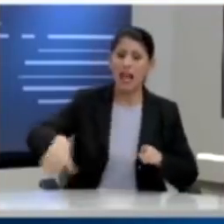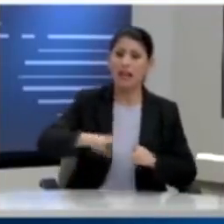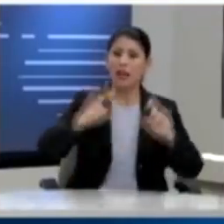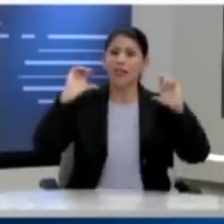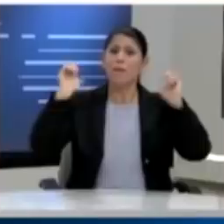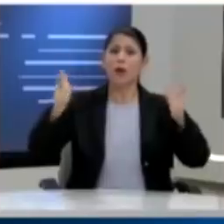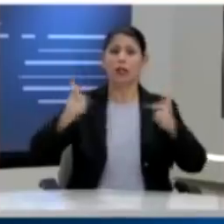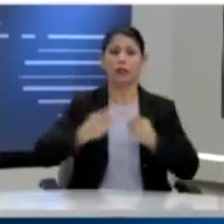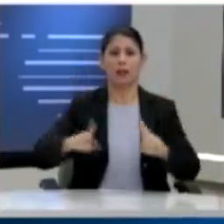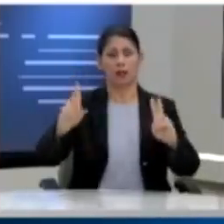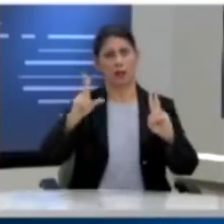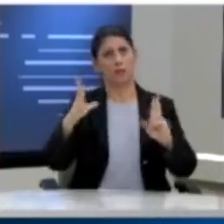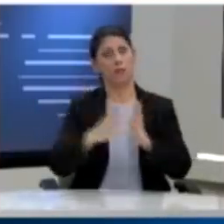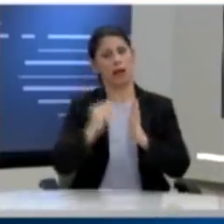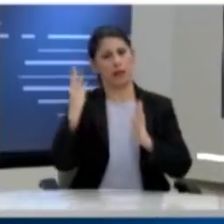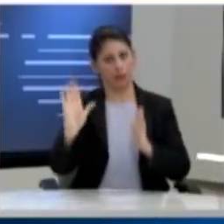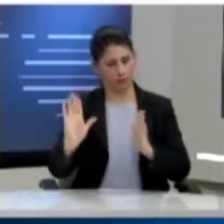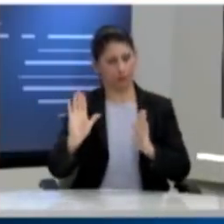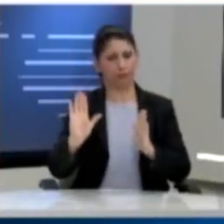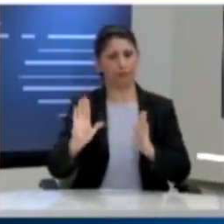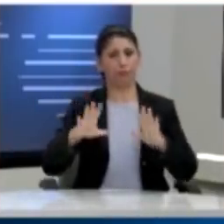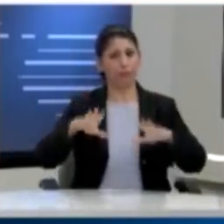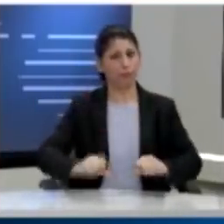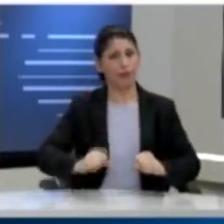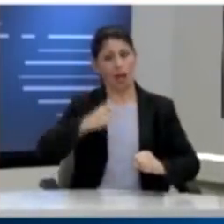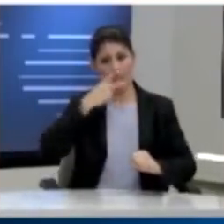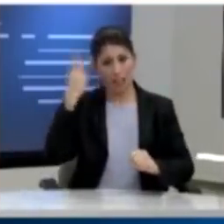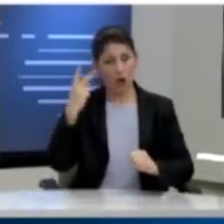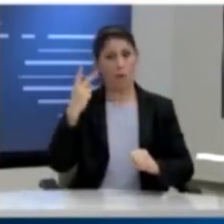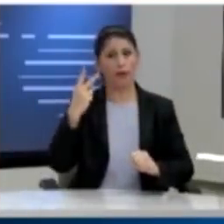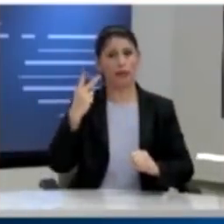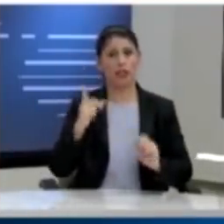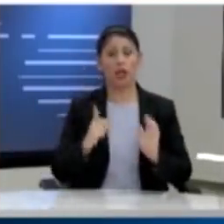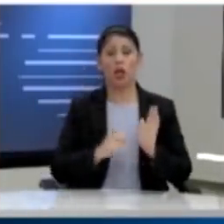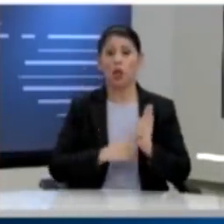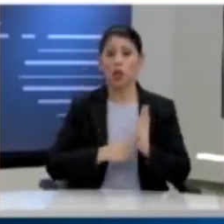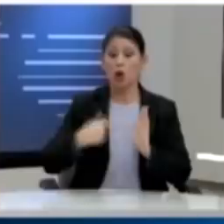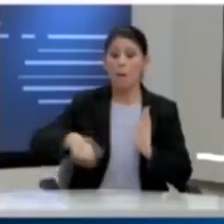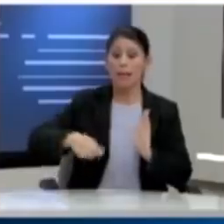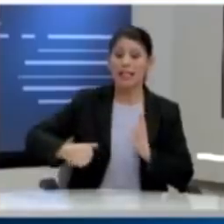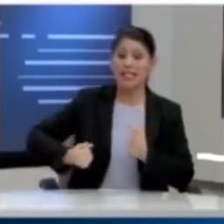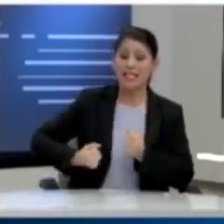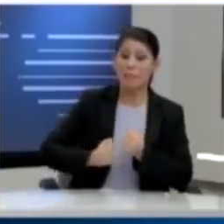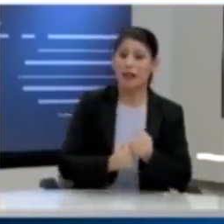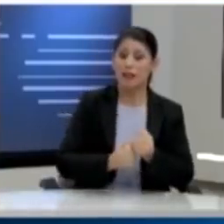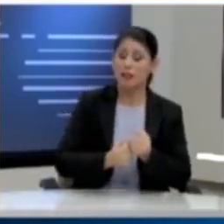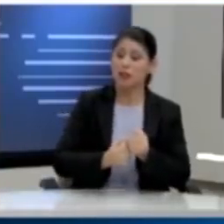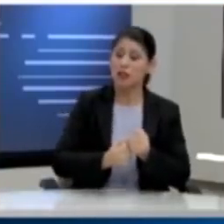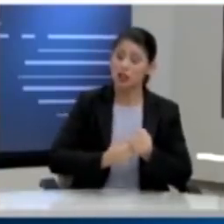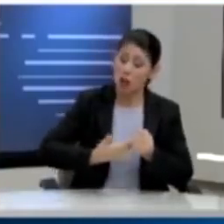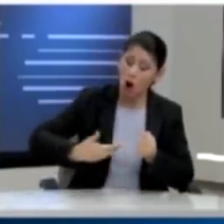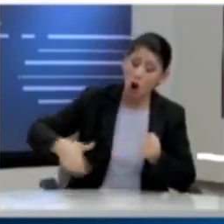ελευθερίες, όπως για παράδειγμα την κατοχύρωση του δικαιώματος της νομικής συμπαράστασης σε όλες